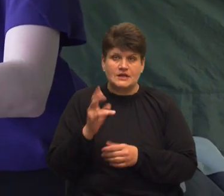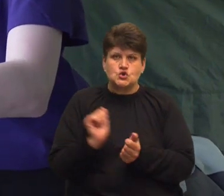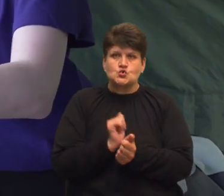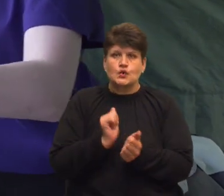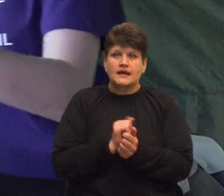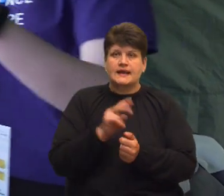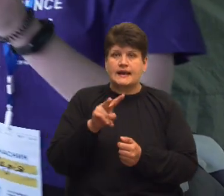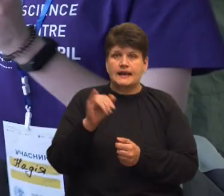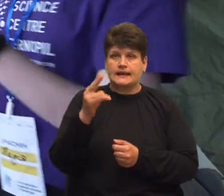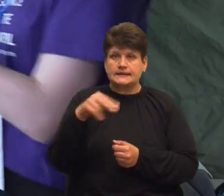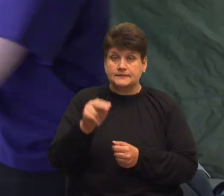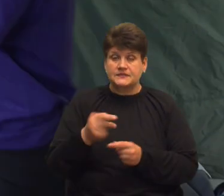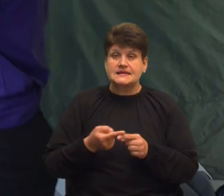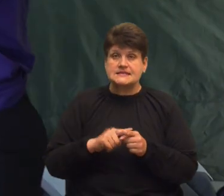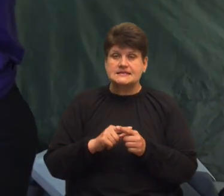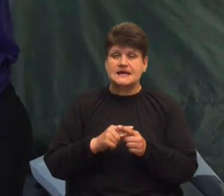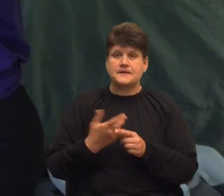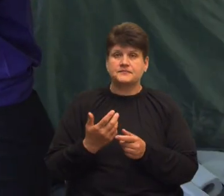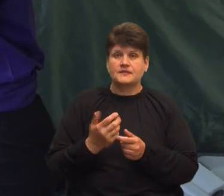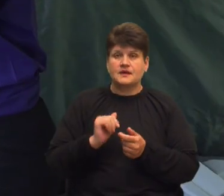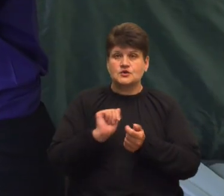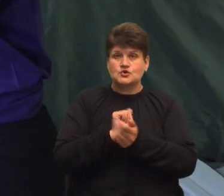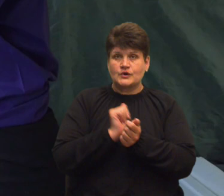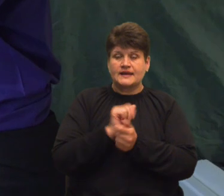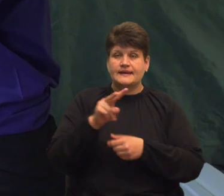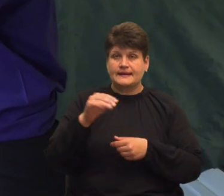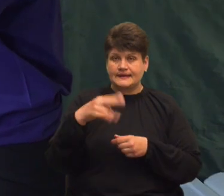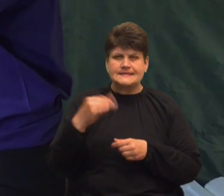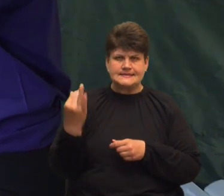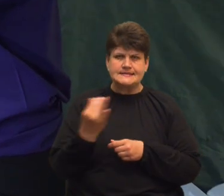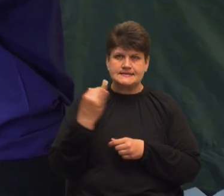сухий лід у нас дуже цікава речовина яка